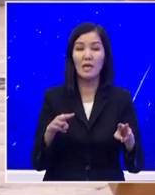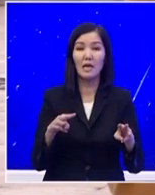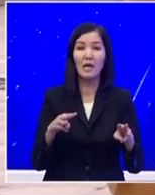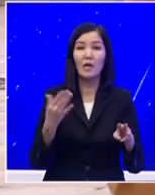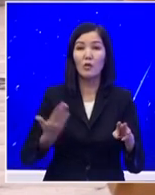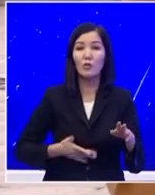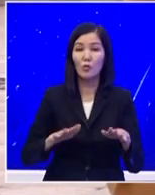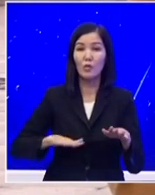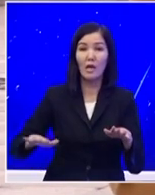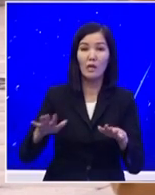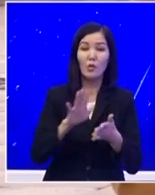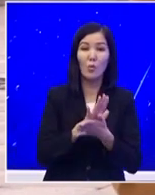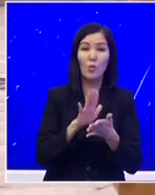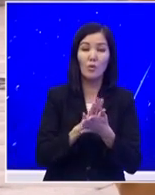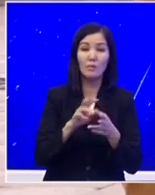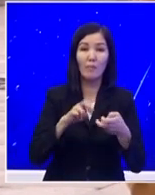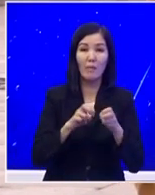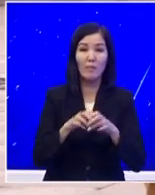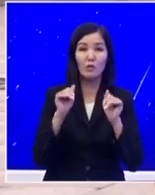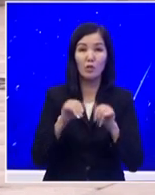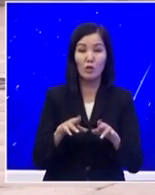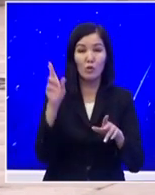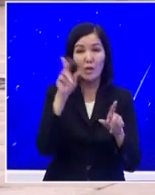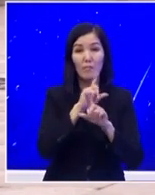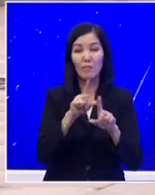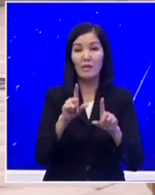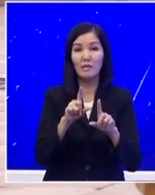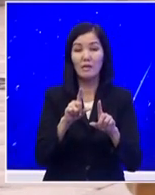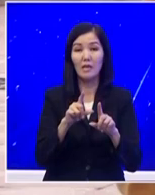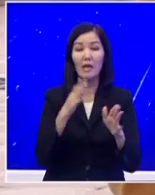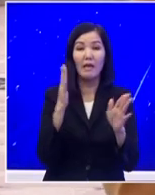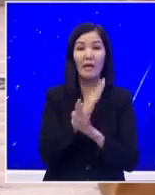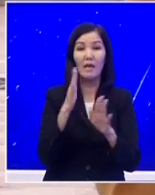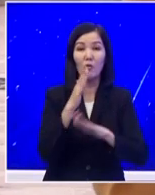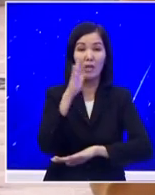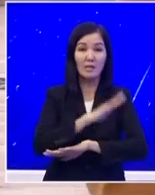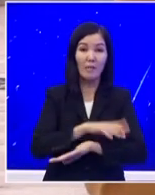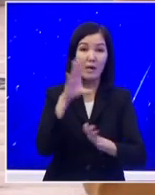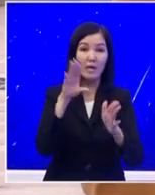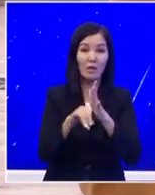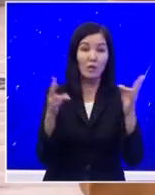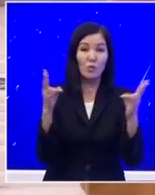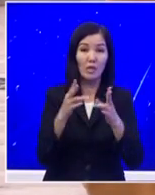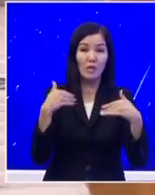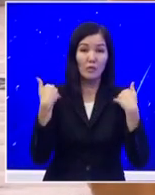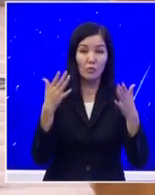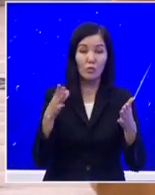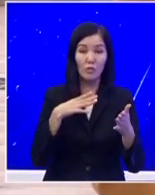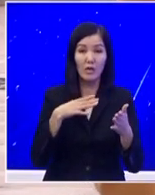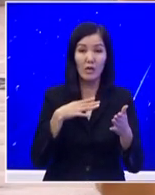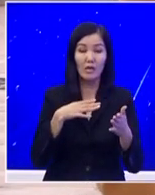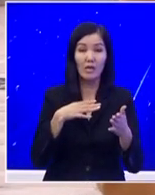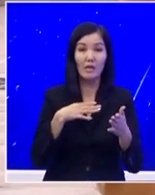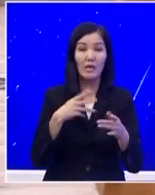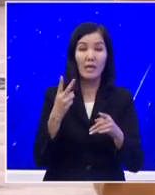қоқыс үйіндісі мәселесін шешуді тапсырды. Мектептерге экологиялық сауаттылық пәнін енгізу керек деген бастама көтерді. Ел екі